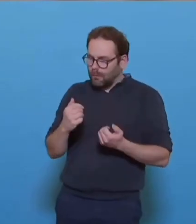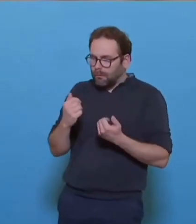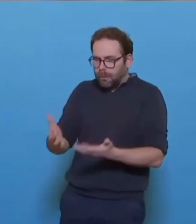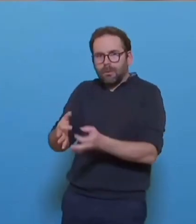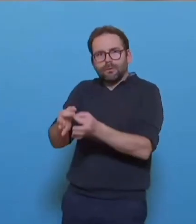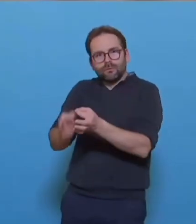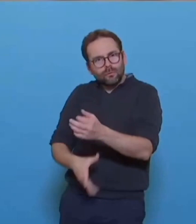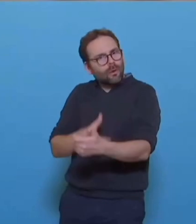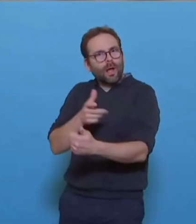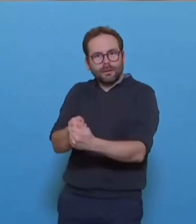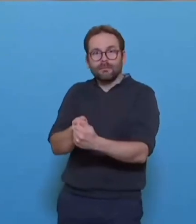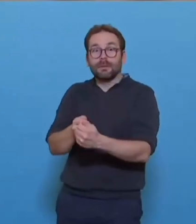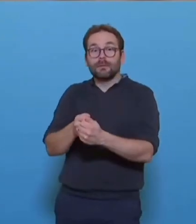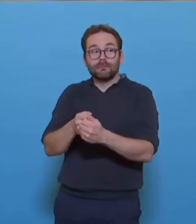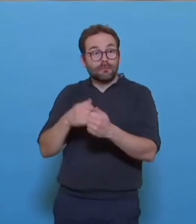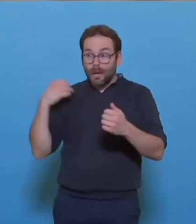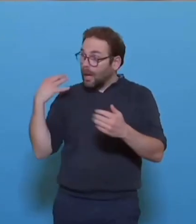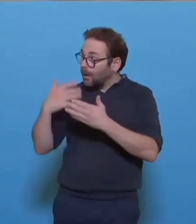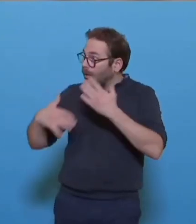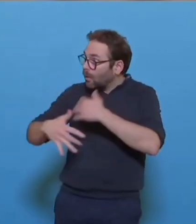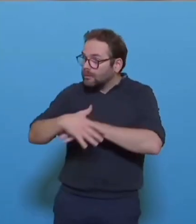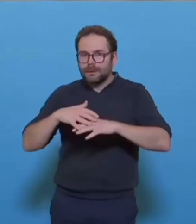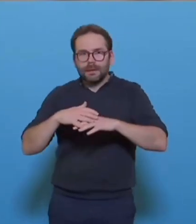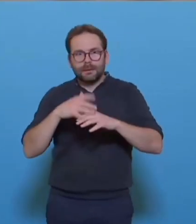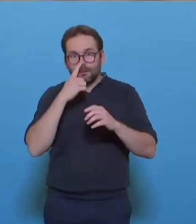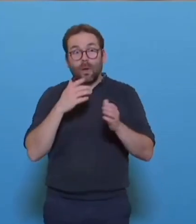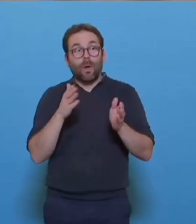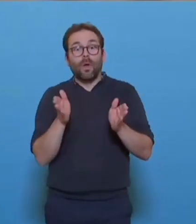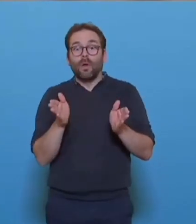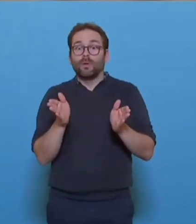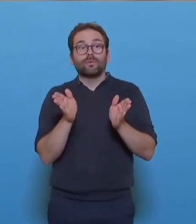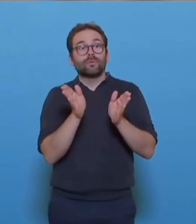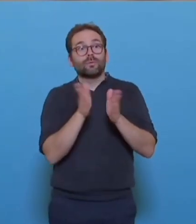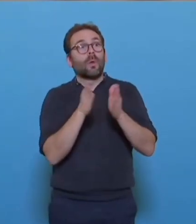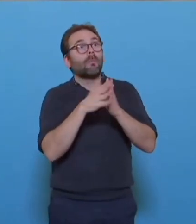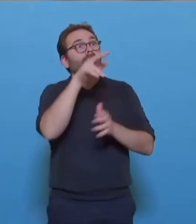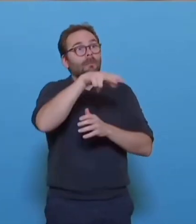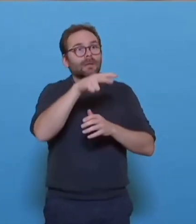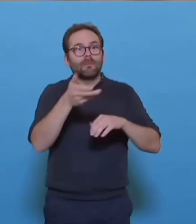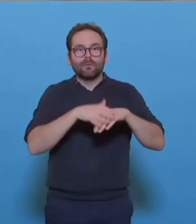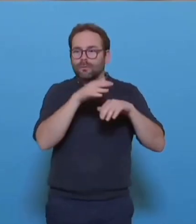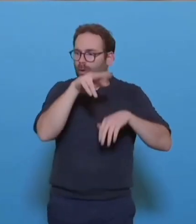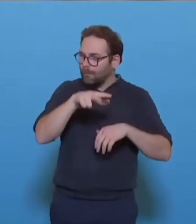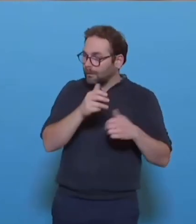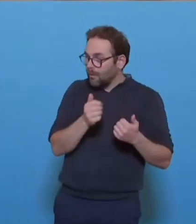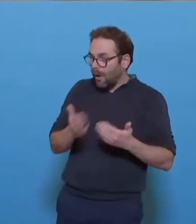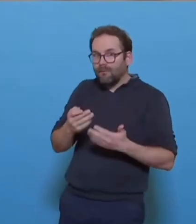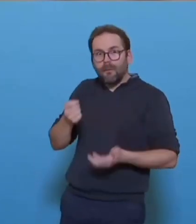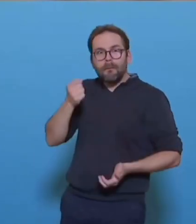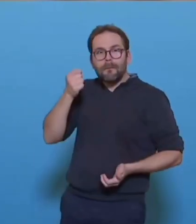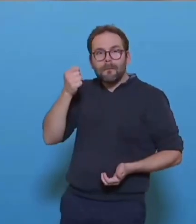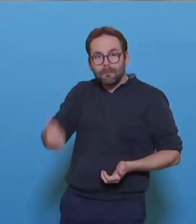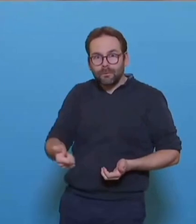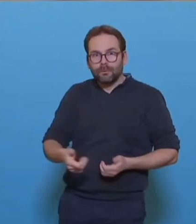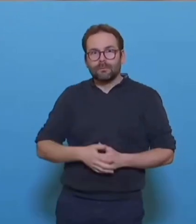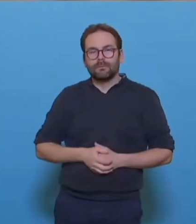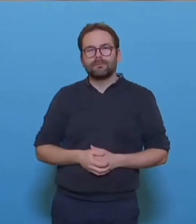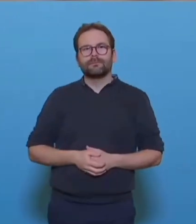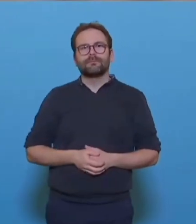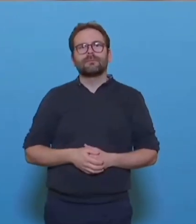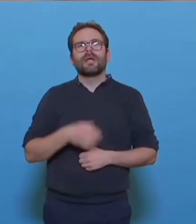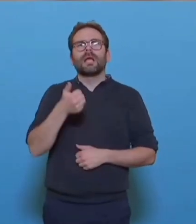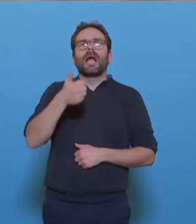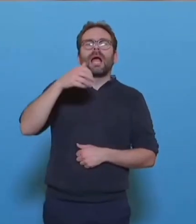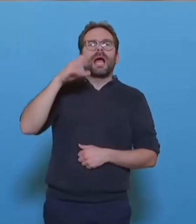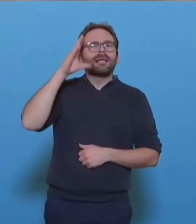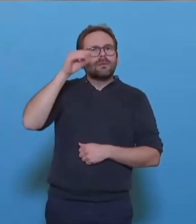solutions adaptées dans un contexte où les demandes excèdent largement les offres disponibles. Un étudiant sur 5 ne